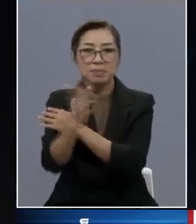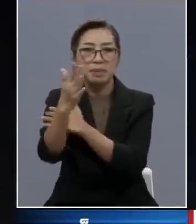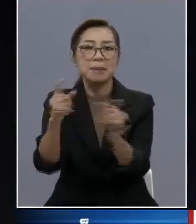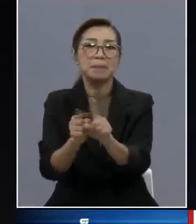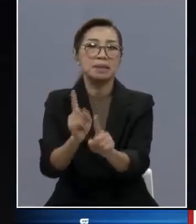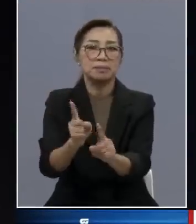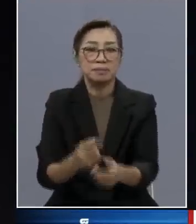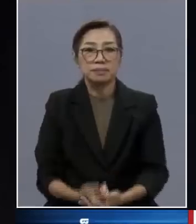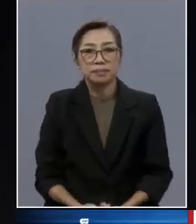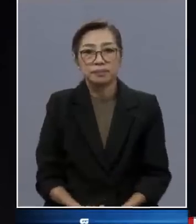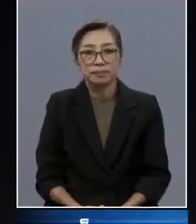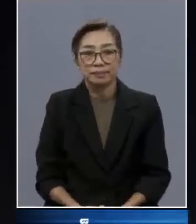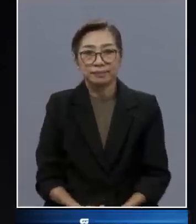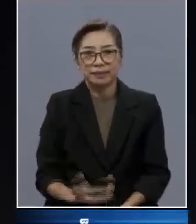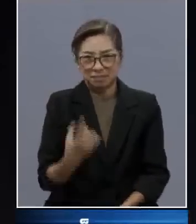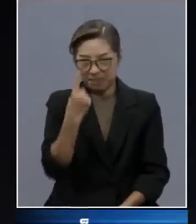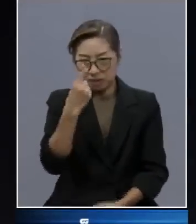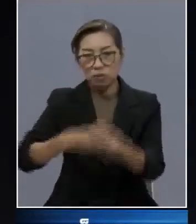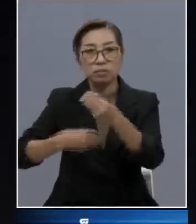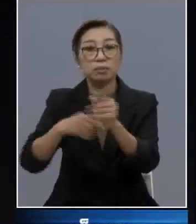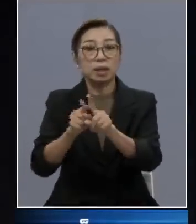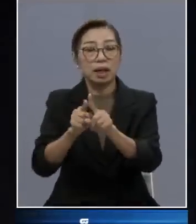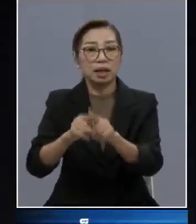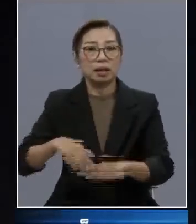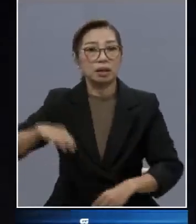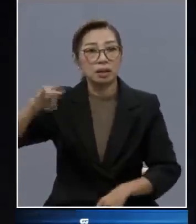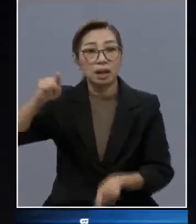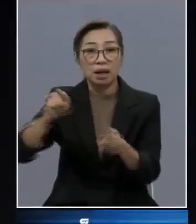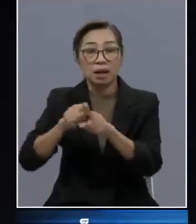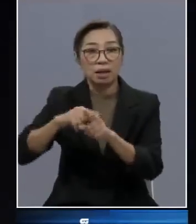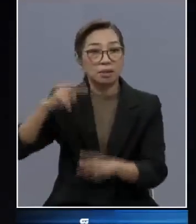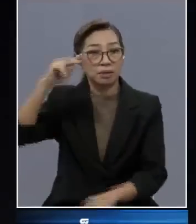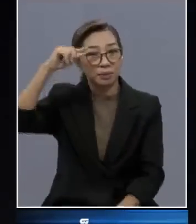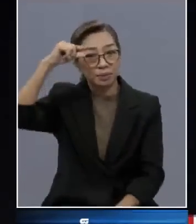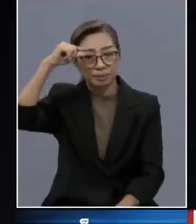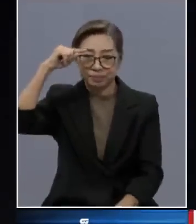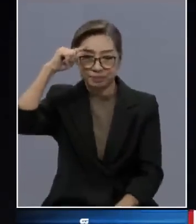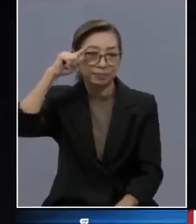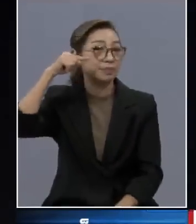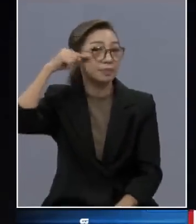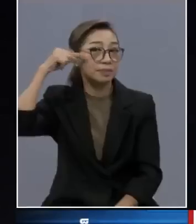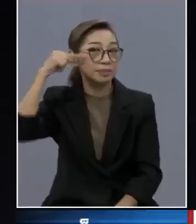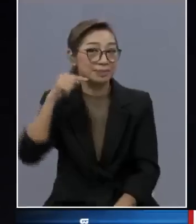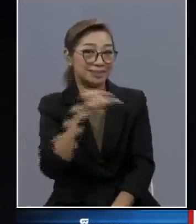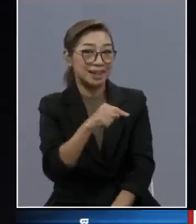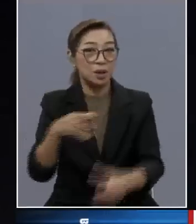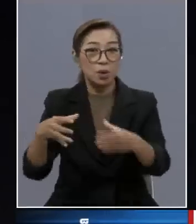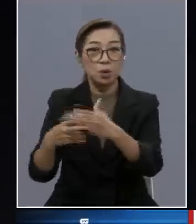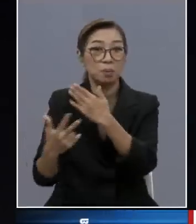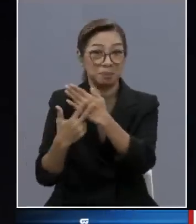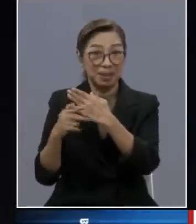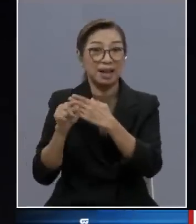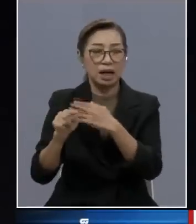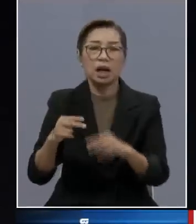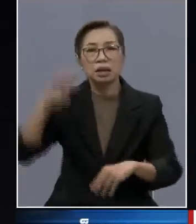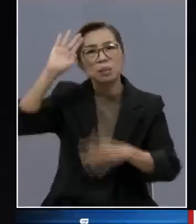ะครับที่ออกมาให้ความกระจ่างในเรื่องนี้อ่ะครับก็คือพลตํารวจเอกเสรีพิสุทธิ์เตมียเวชนะครับจากพรรคเสรีรวมไทยเนี่ยคือก็บอกชัดเจนเลยอ่ะว่าประเ